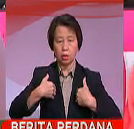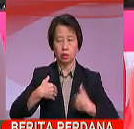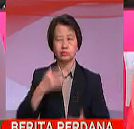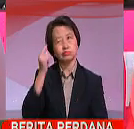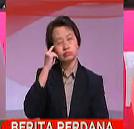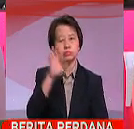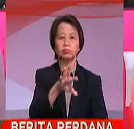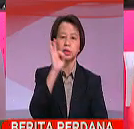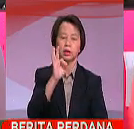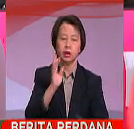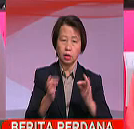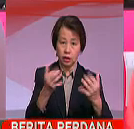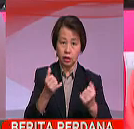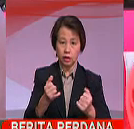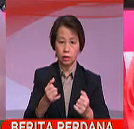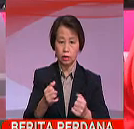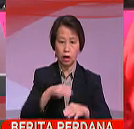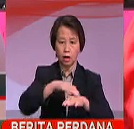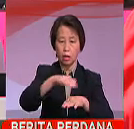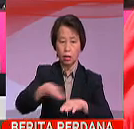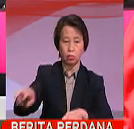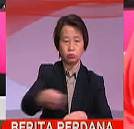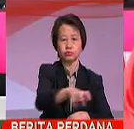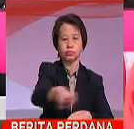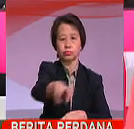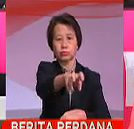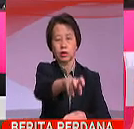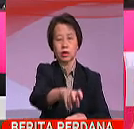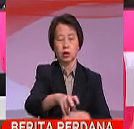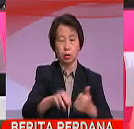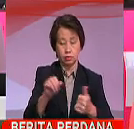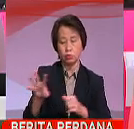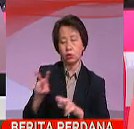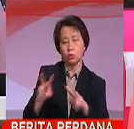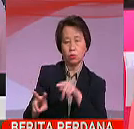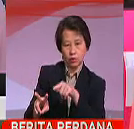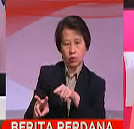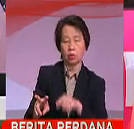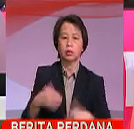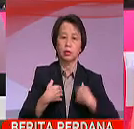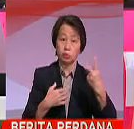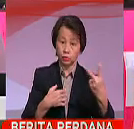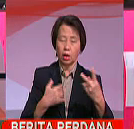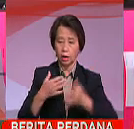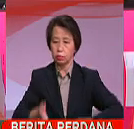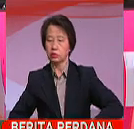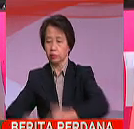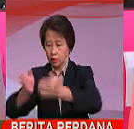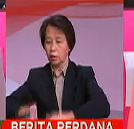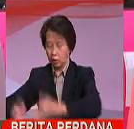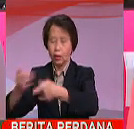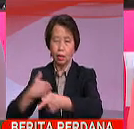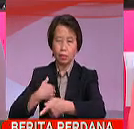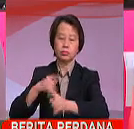option lah sekiranya kita nak cover this kind of area. Yang kedua ialah ada juga laluan-laluan kita di